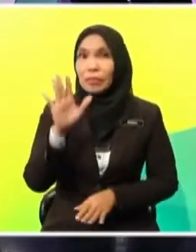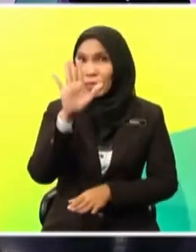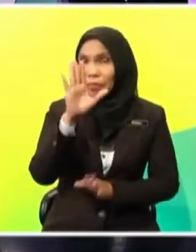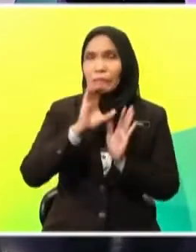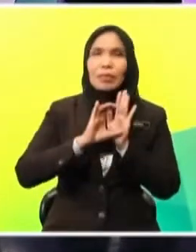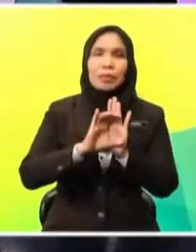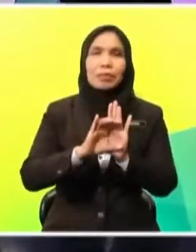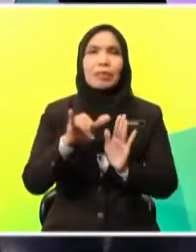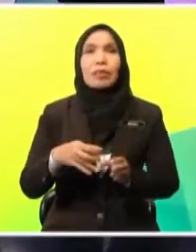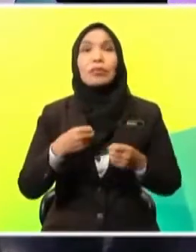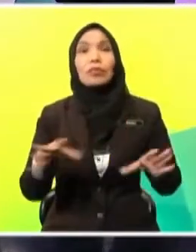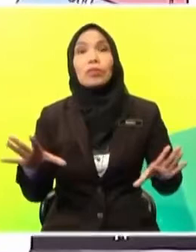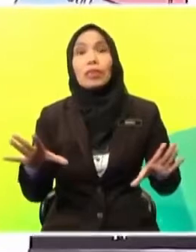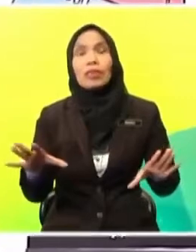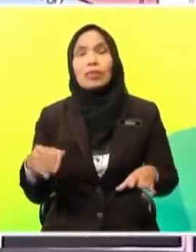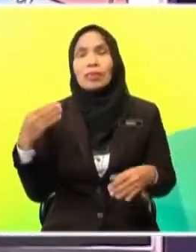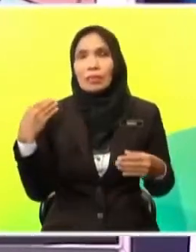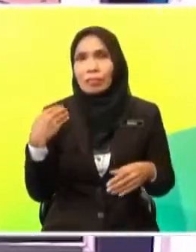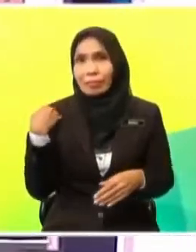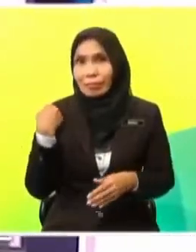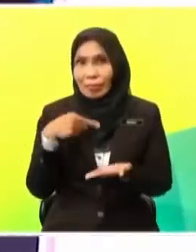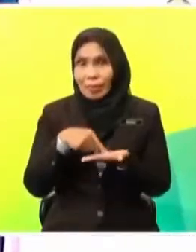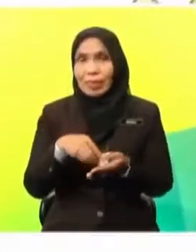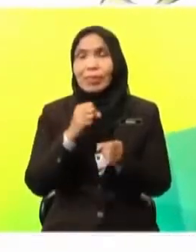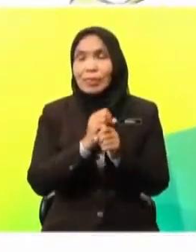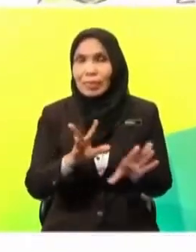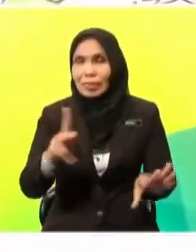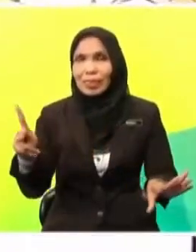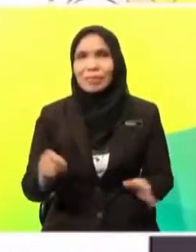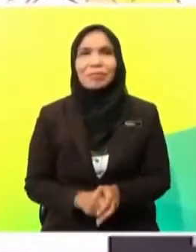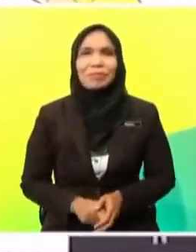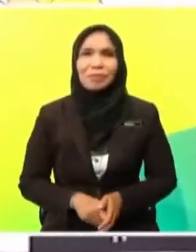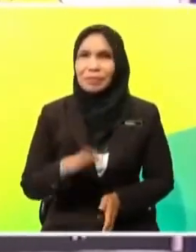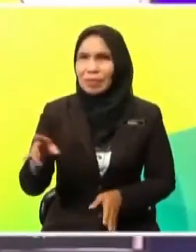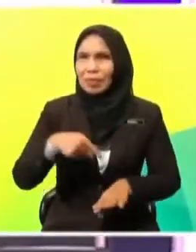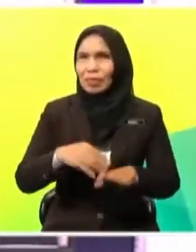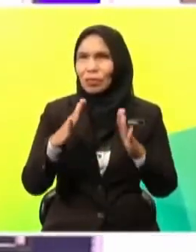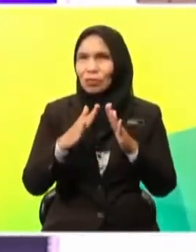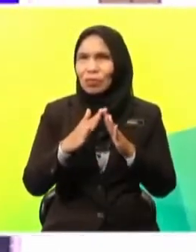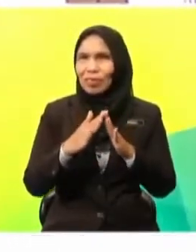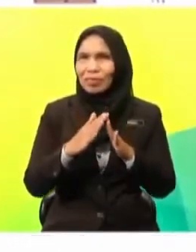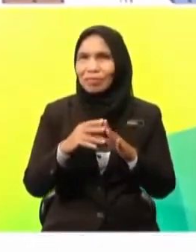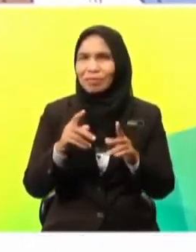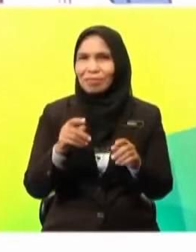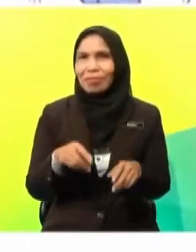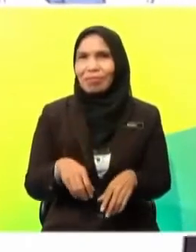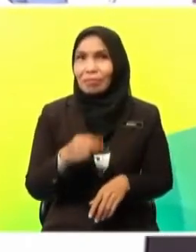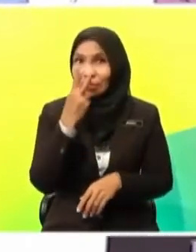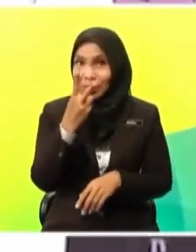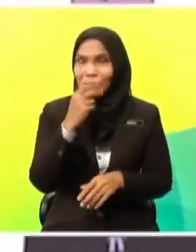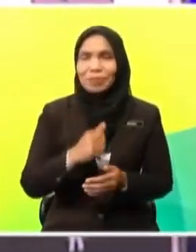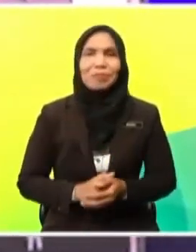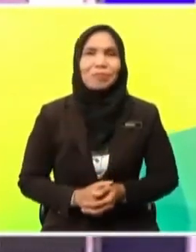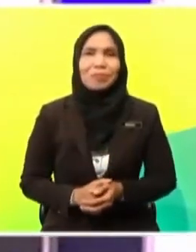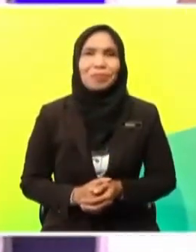telah kita sedekah di hadapan dan anak-anak murid di rumah juga pasti sudah lihat apa yang gambar dia disini jadi Kak Yus